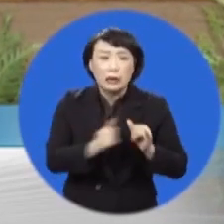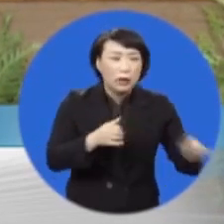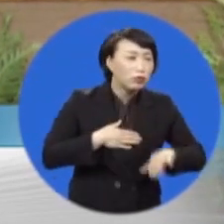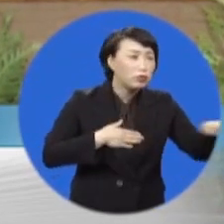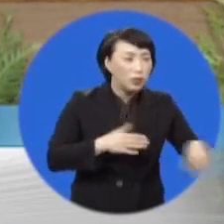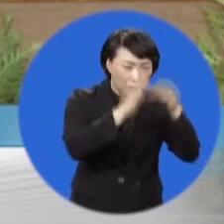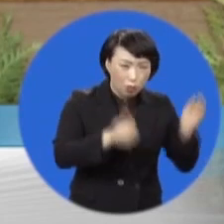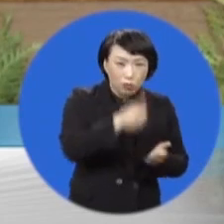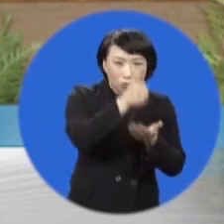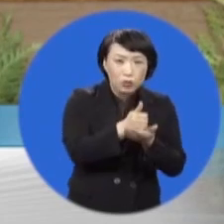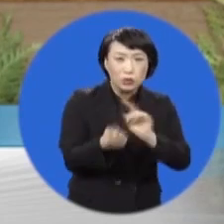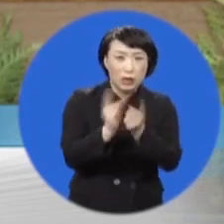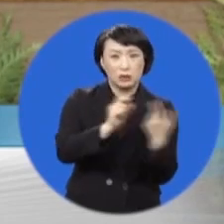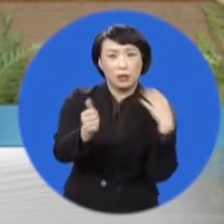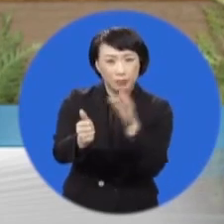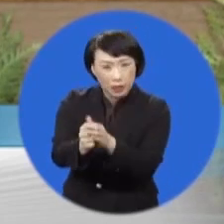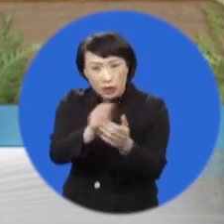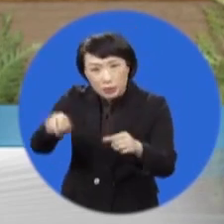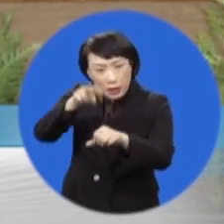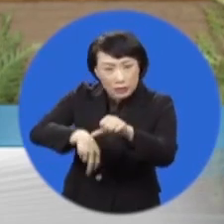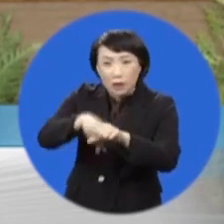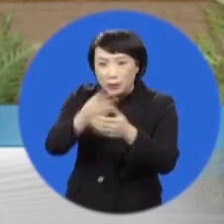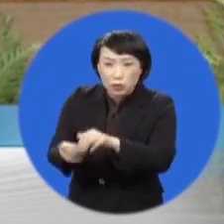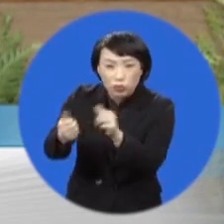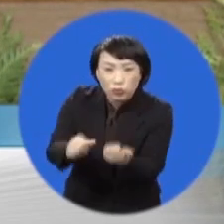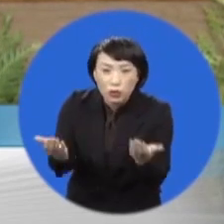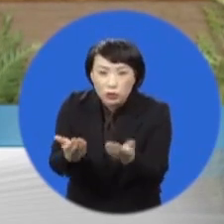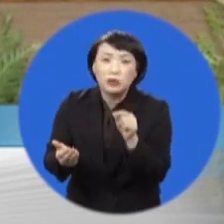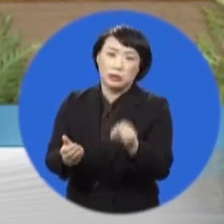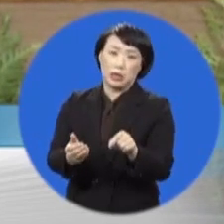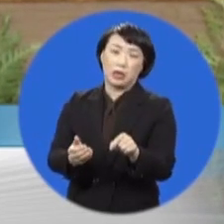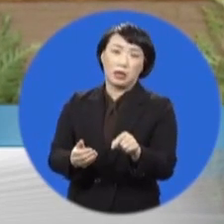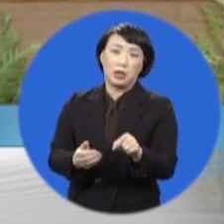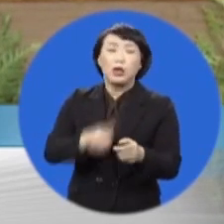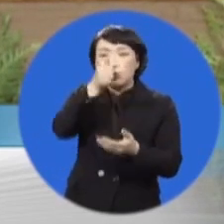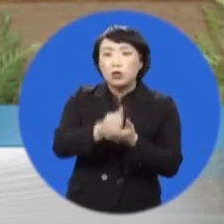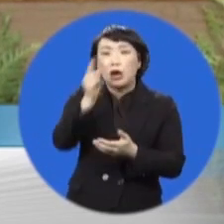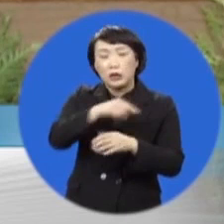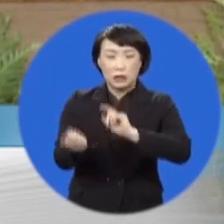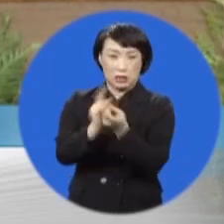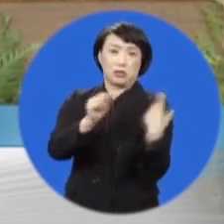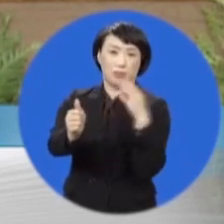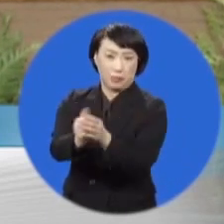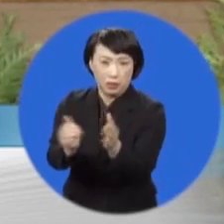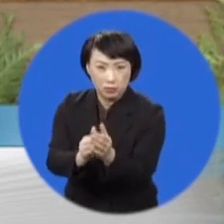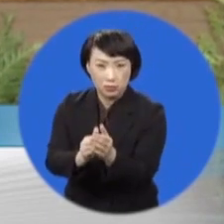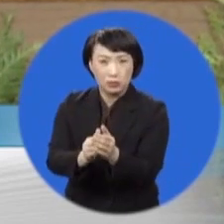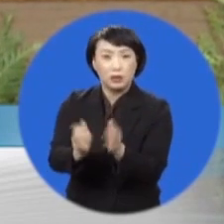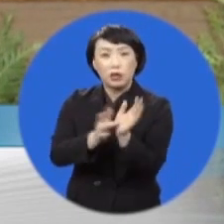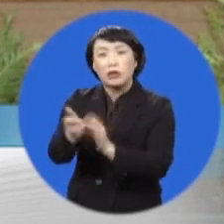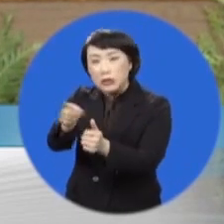취향을 탕 방식 쳐 십자가 여 쭉 이는 인이 바로 취하게 담당이다 이마 그가 채찍에